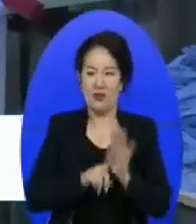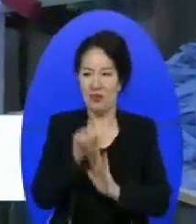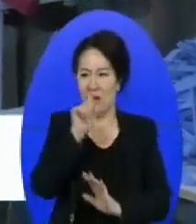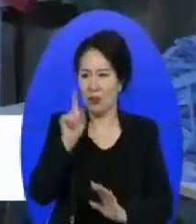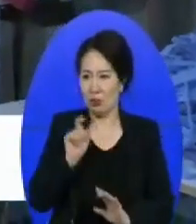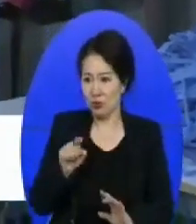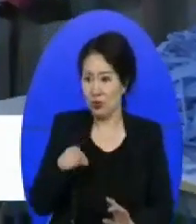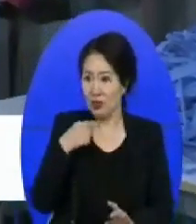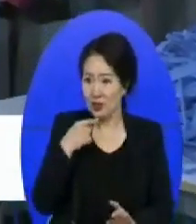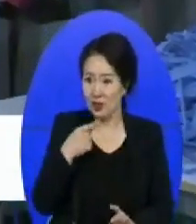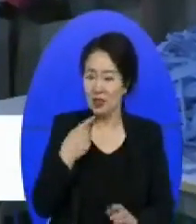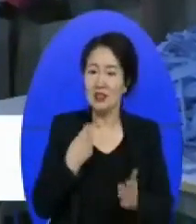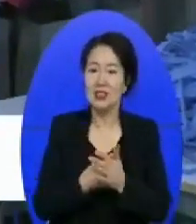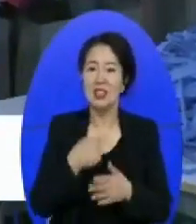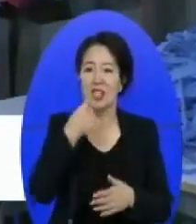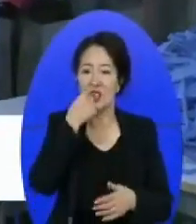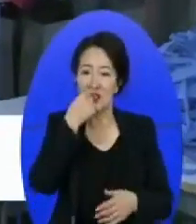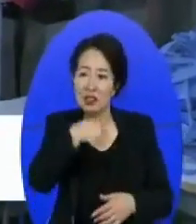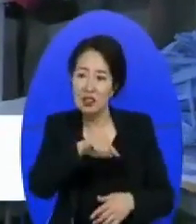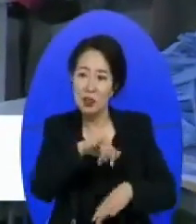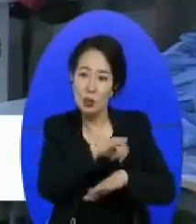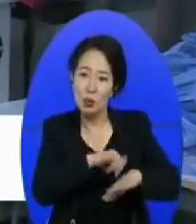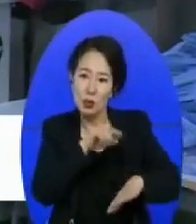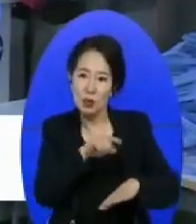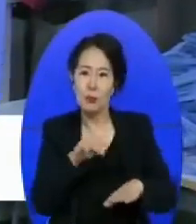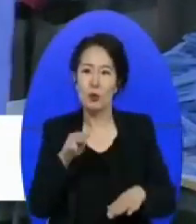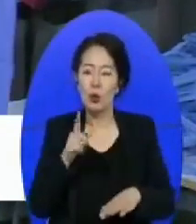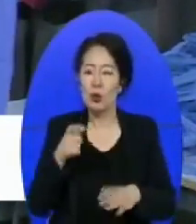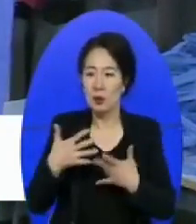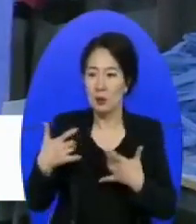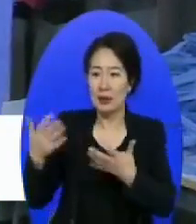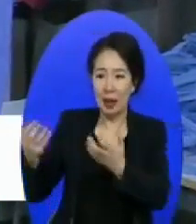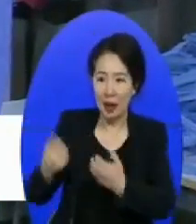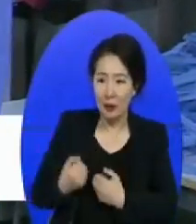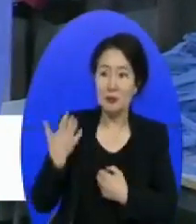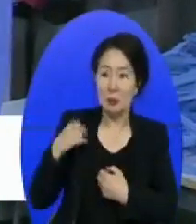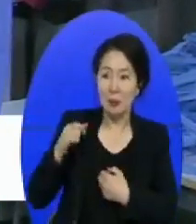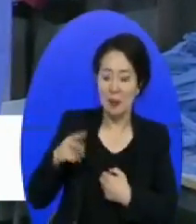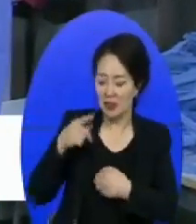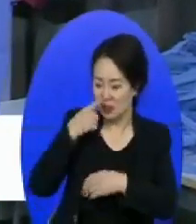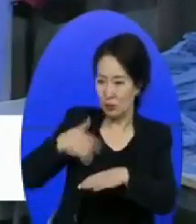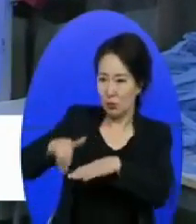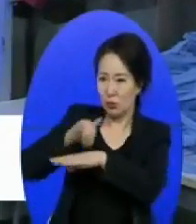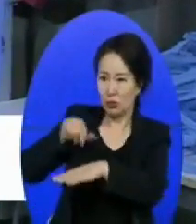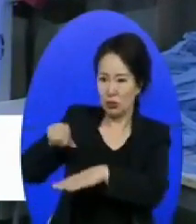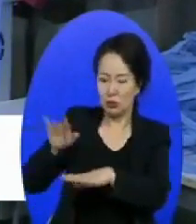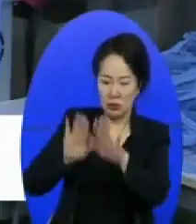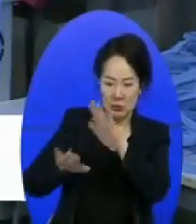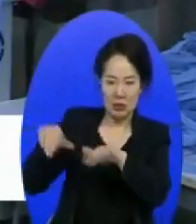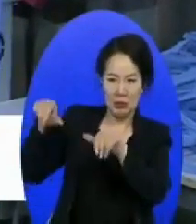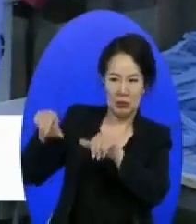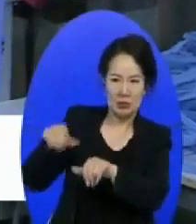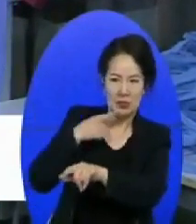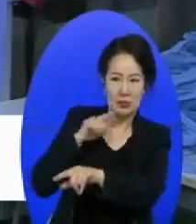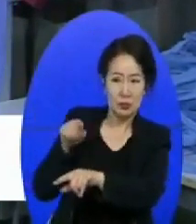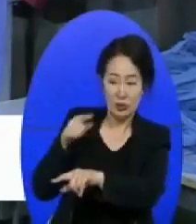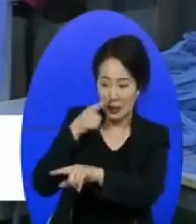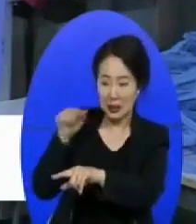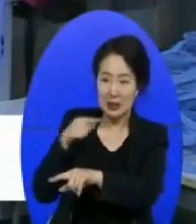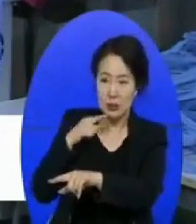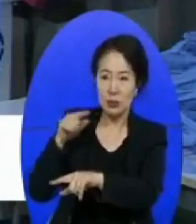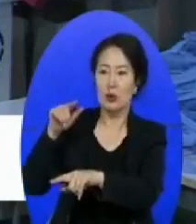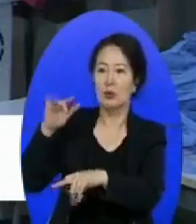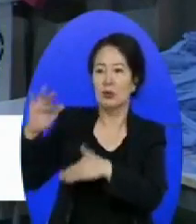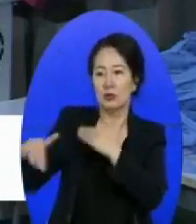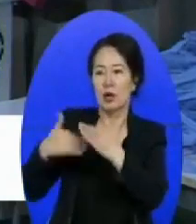сурвалжууд хэлж байна. Учир нь бүгд найрамдах Хятад ард улсаас түүхийн эдэд татдаг байсан. За тухайн улсад нөхцөлөд хүнд байгаа учраас за